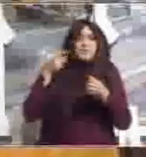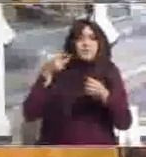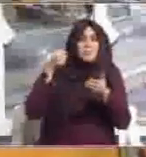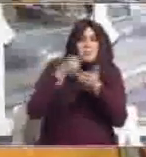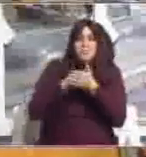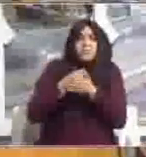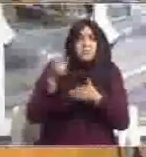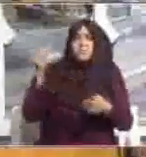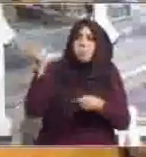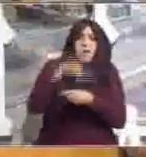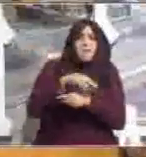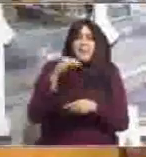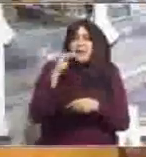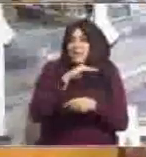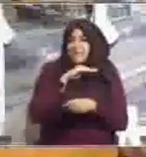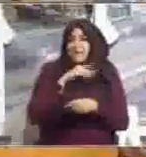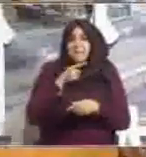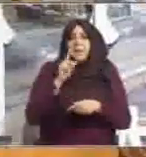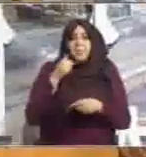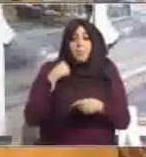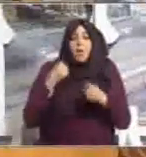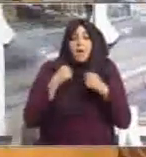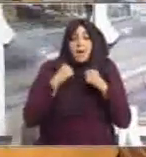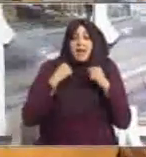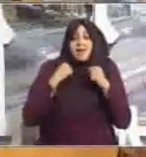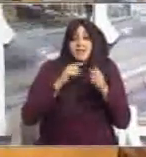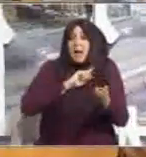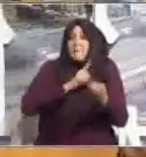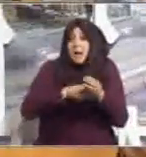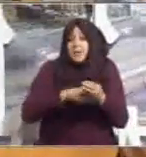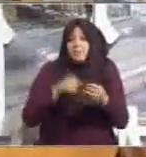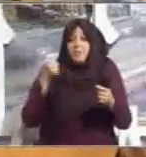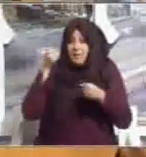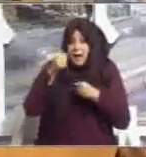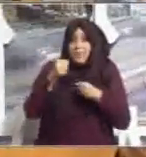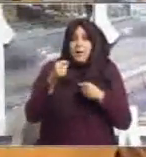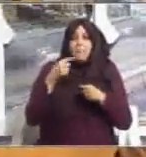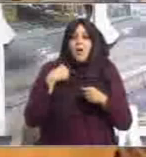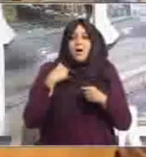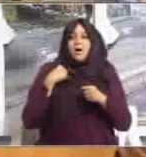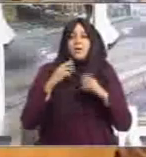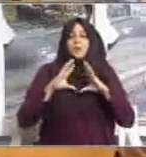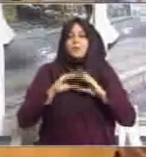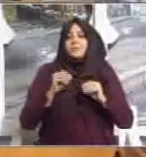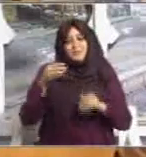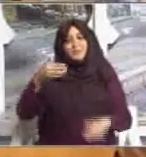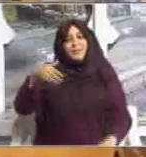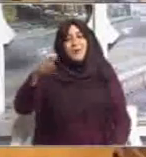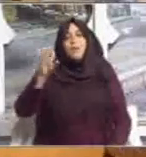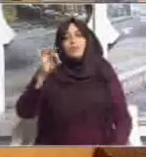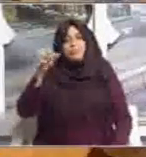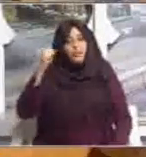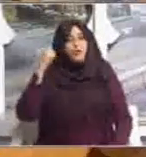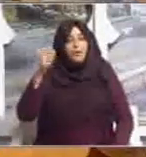ولا في عراك ولا شيء من هذا القبيل فلذلك الشجاعة ينبغي أن تفهم في